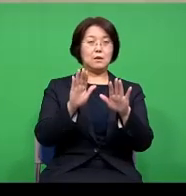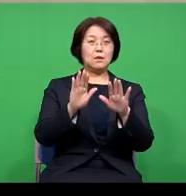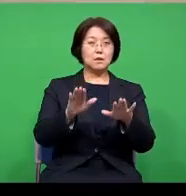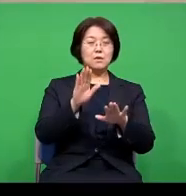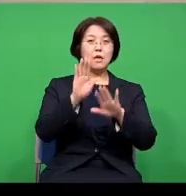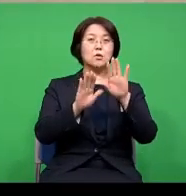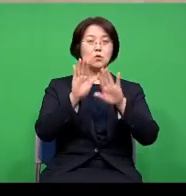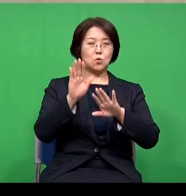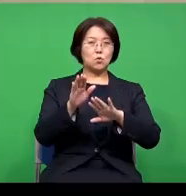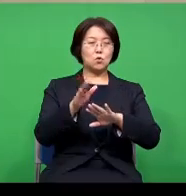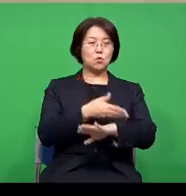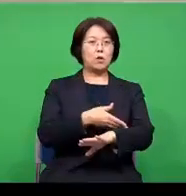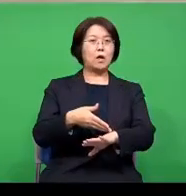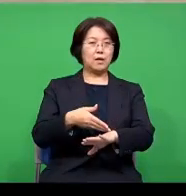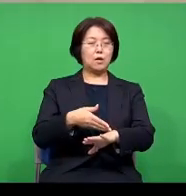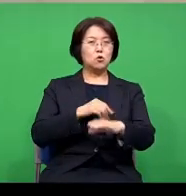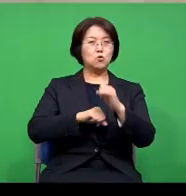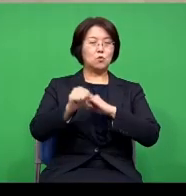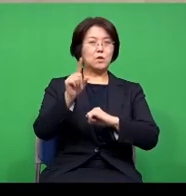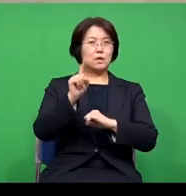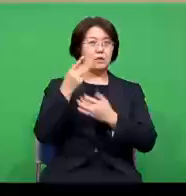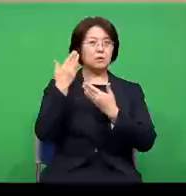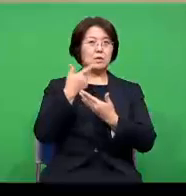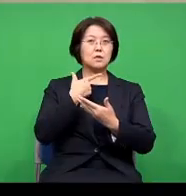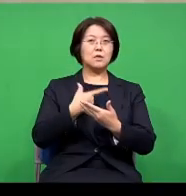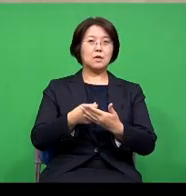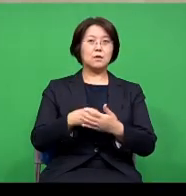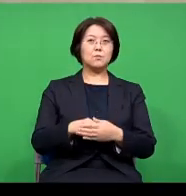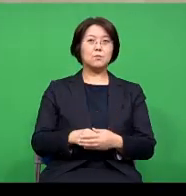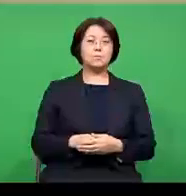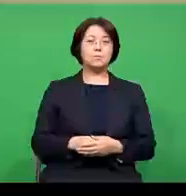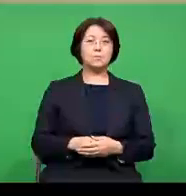この現状のタイムスケジュールの中で今どういう動きをしておられるのか少し教えてください。